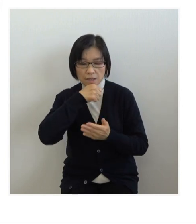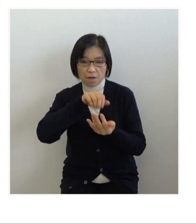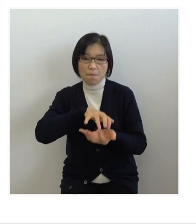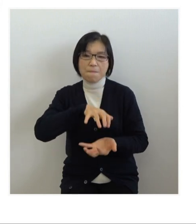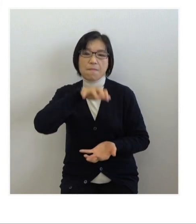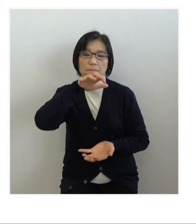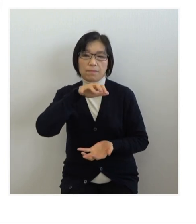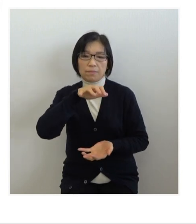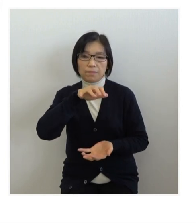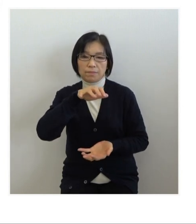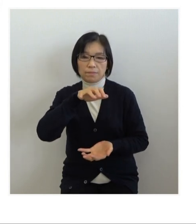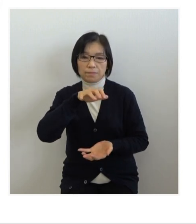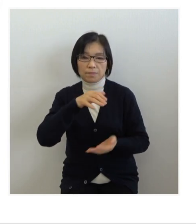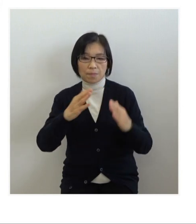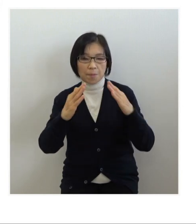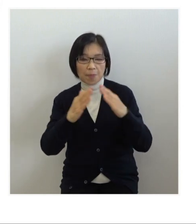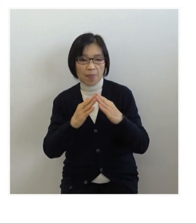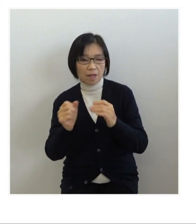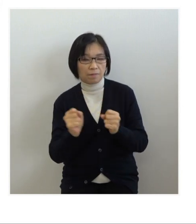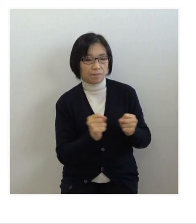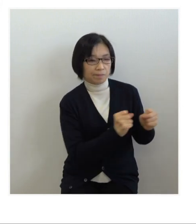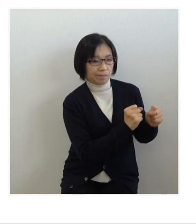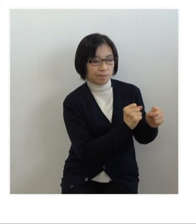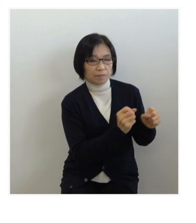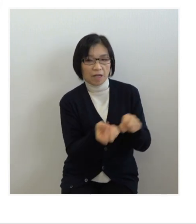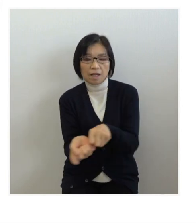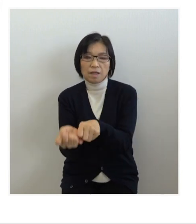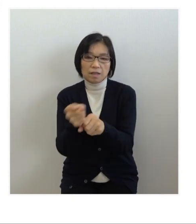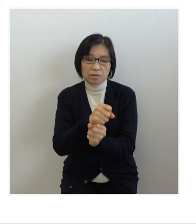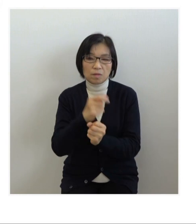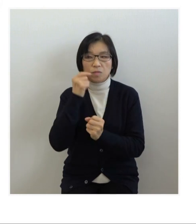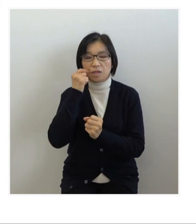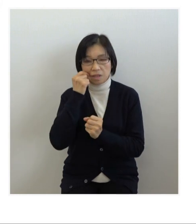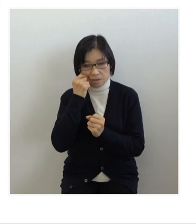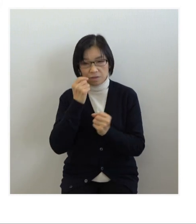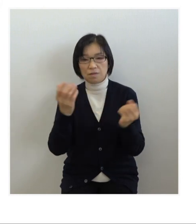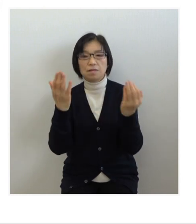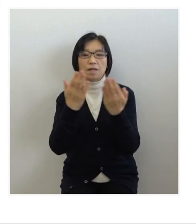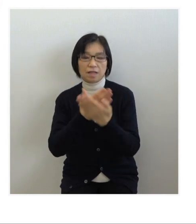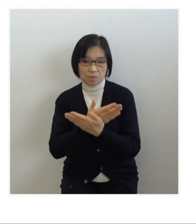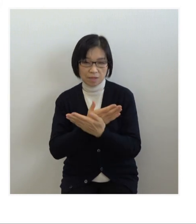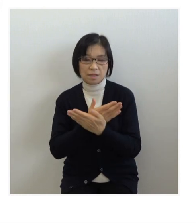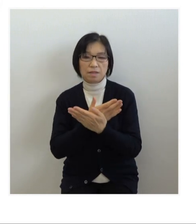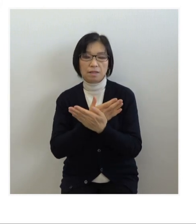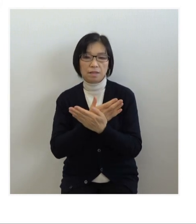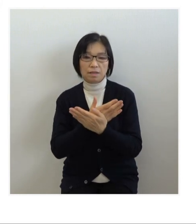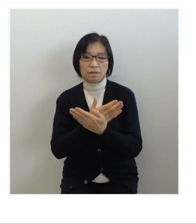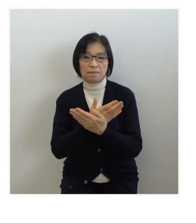して、引きこもりからの回復が難しくなることもあります。